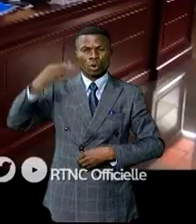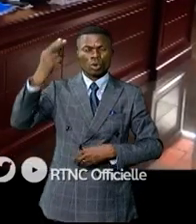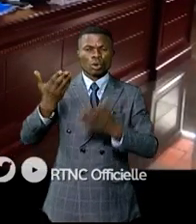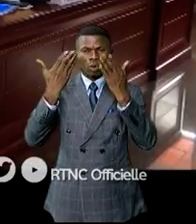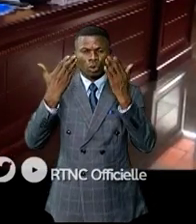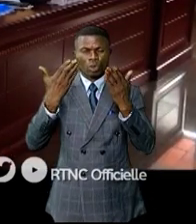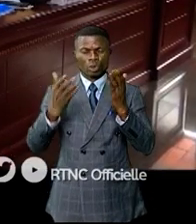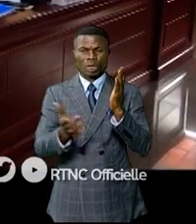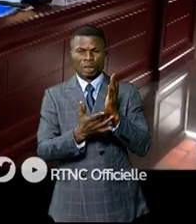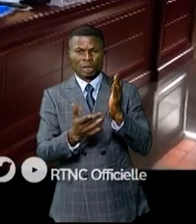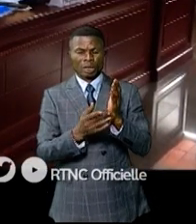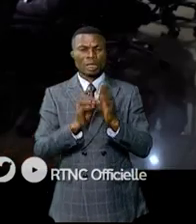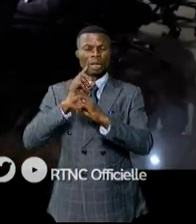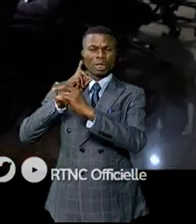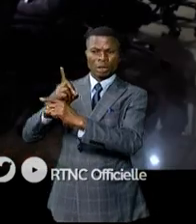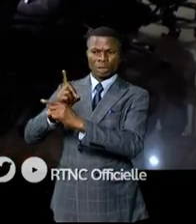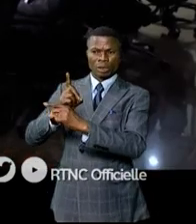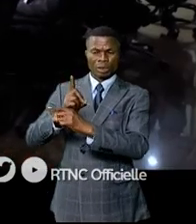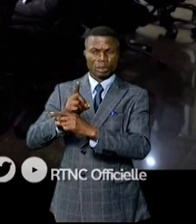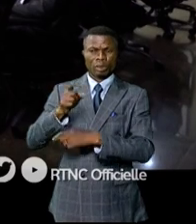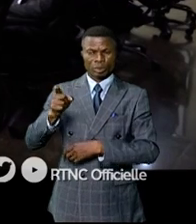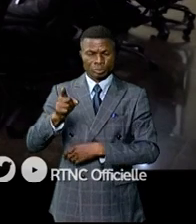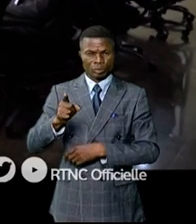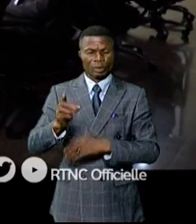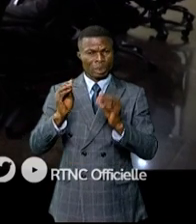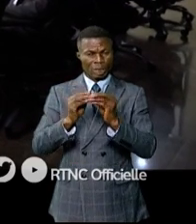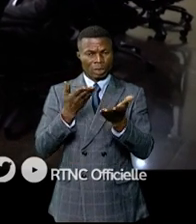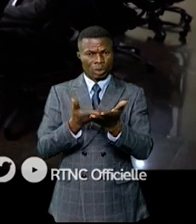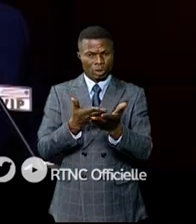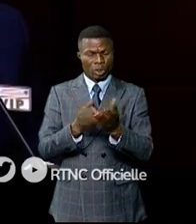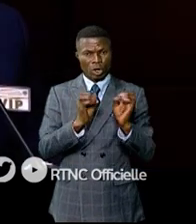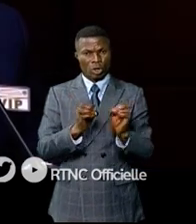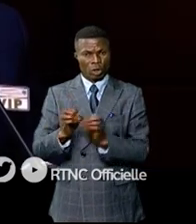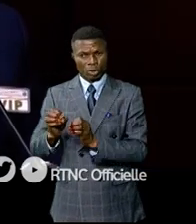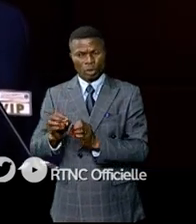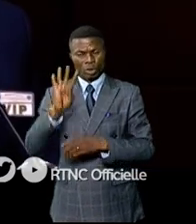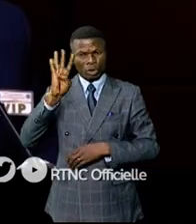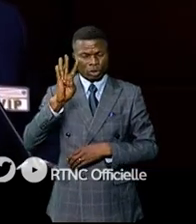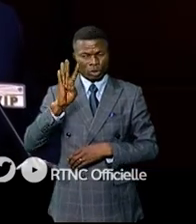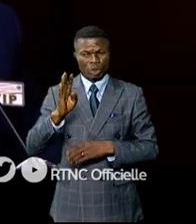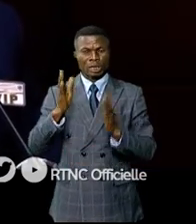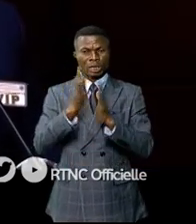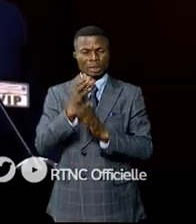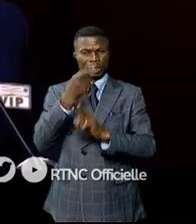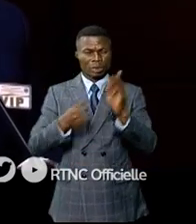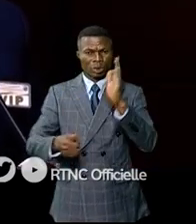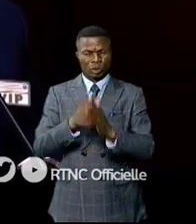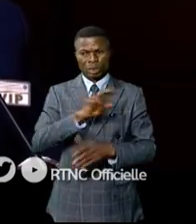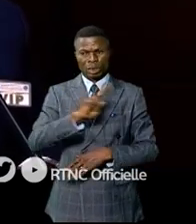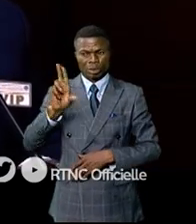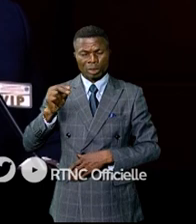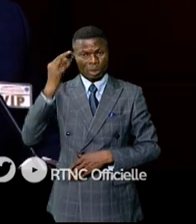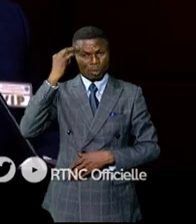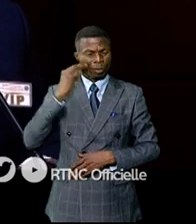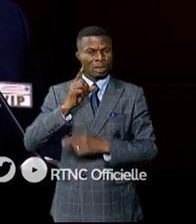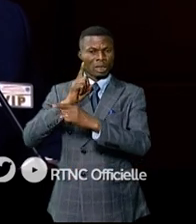études de stratégie et de défense, CHESD. Cette réunion a été présidée ce jeudi 10 novembre 2020 par le ministre